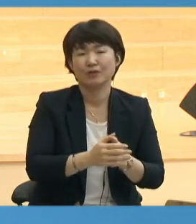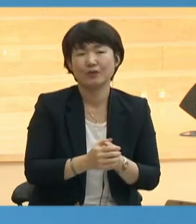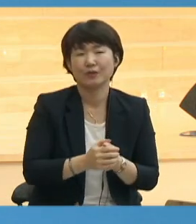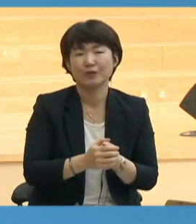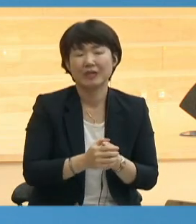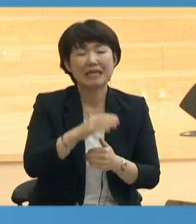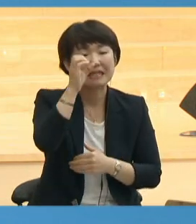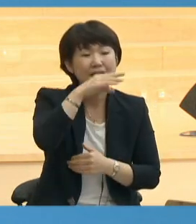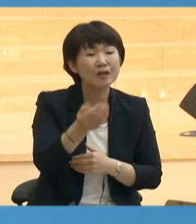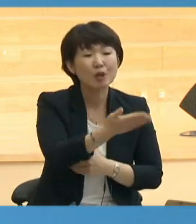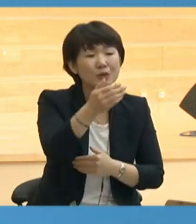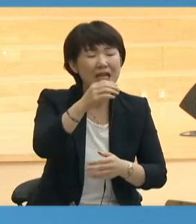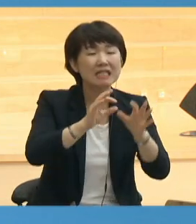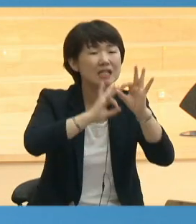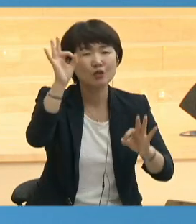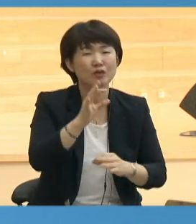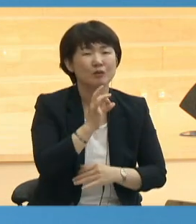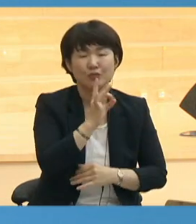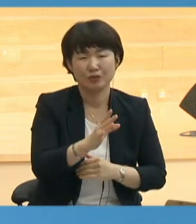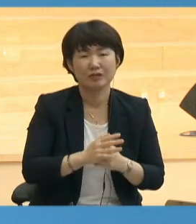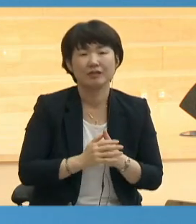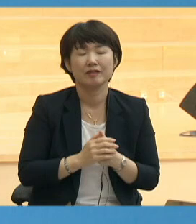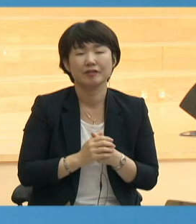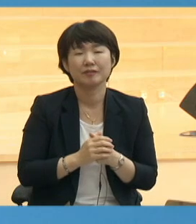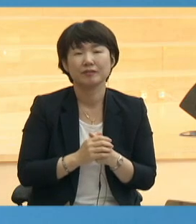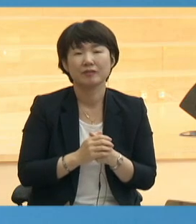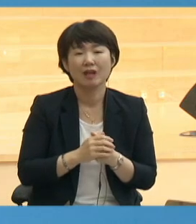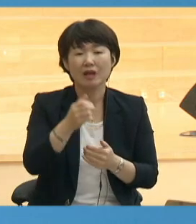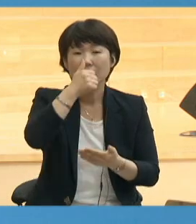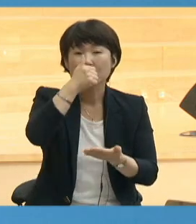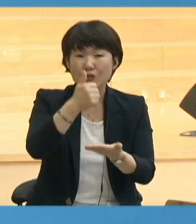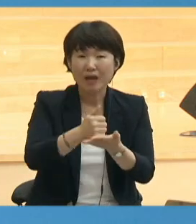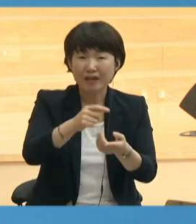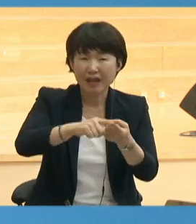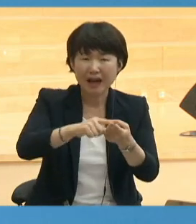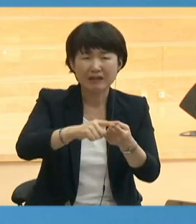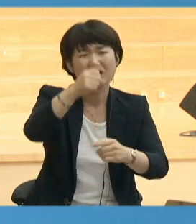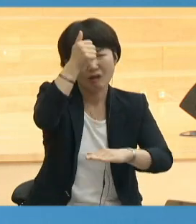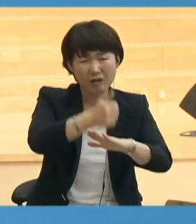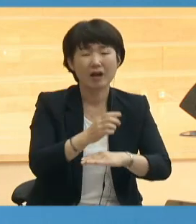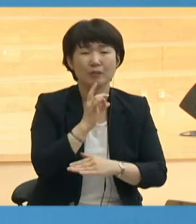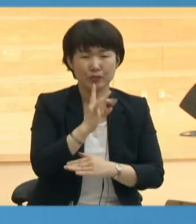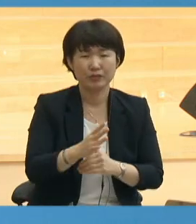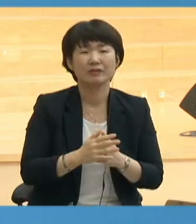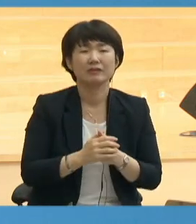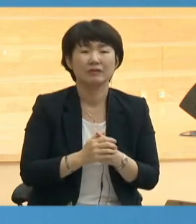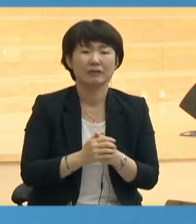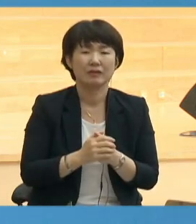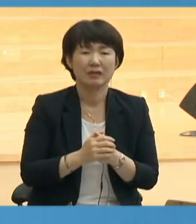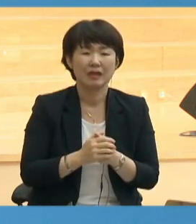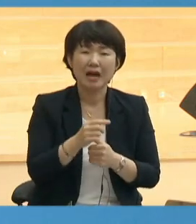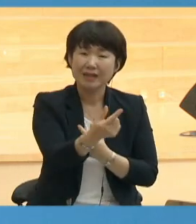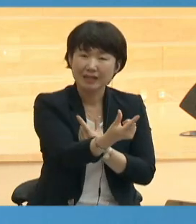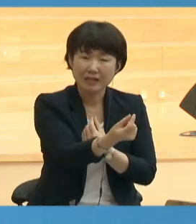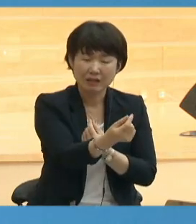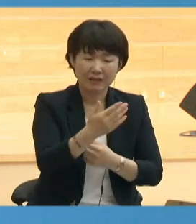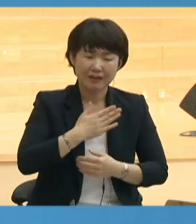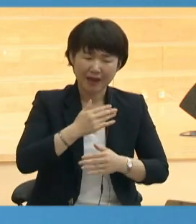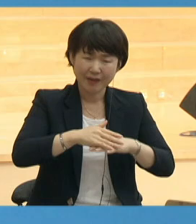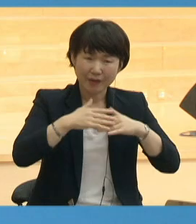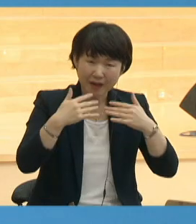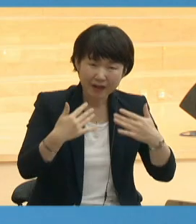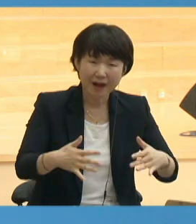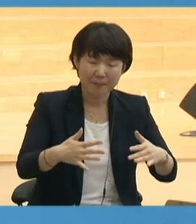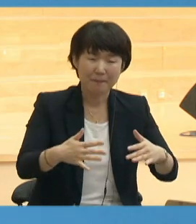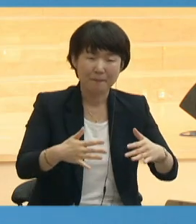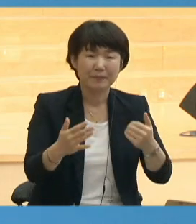그냥 여러분이 쉴수 입니다 죄 결 강의 다 그런것은 그런 내 연약함